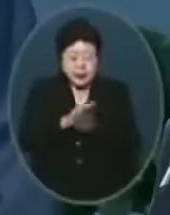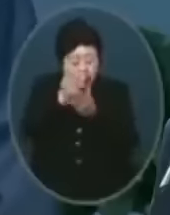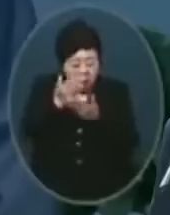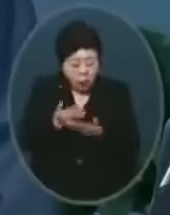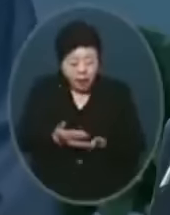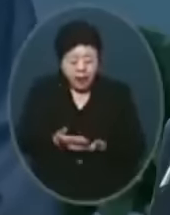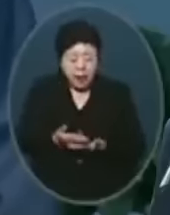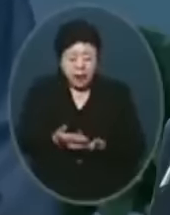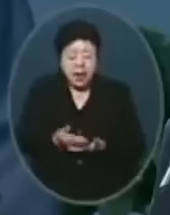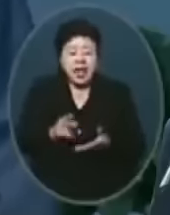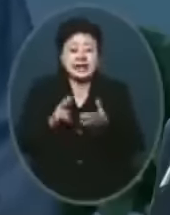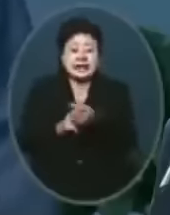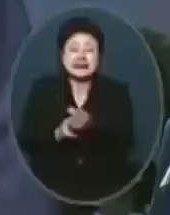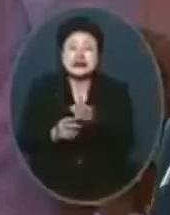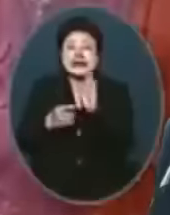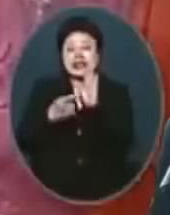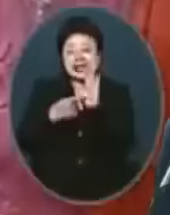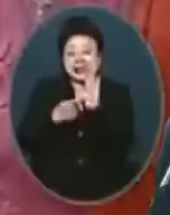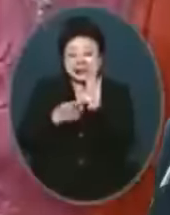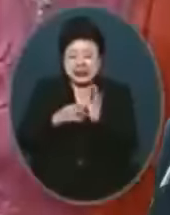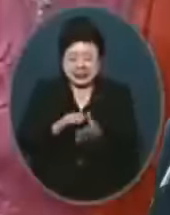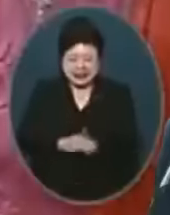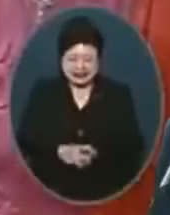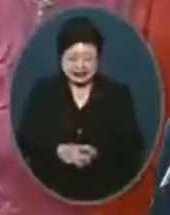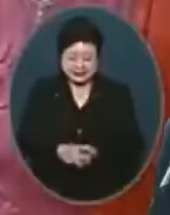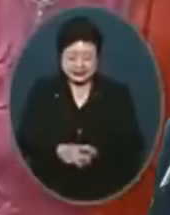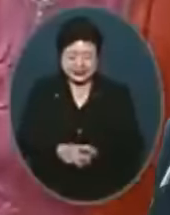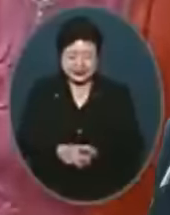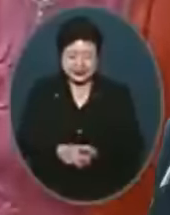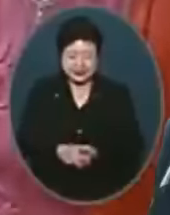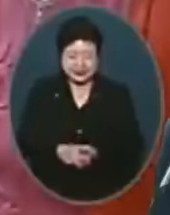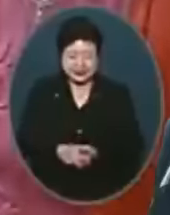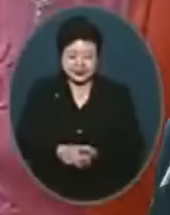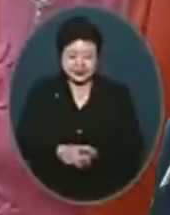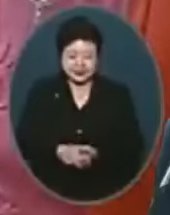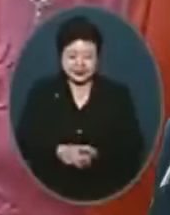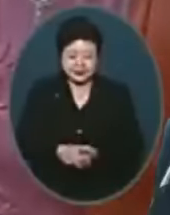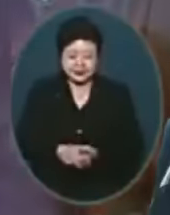변화와 기적이 나타나게 되는 것입니다.